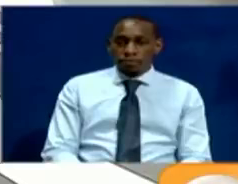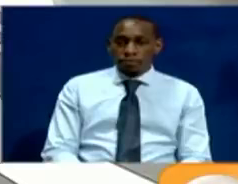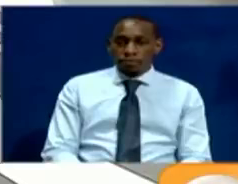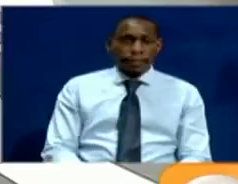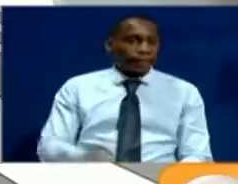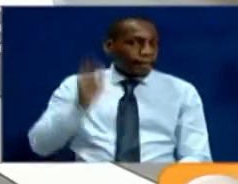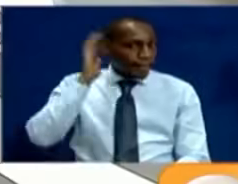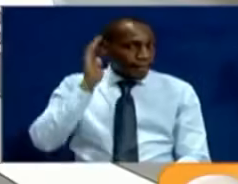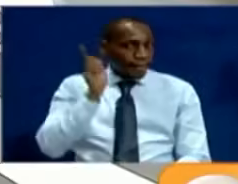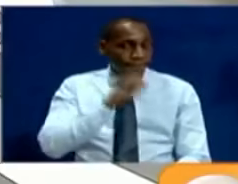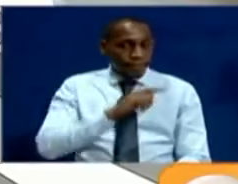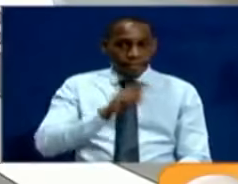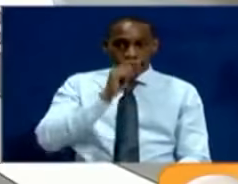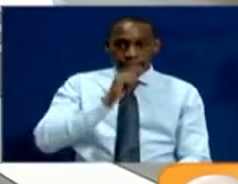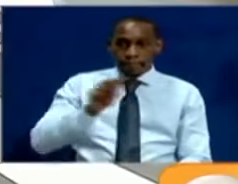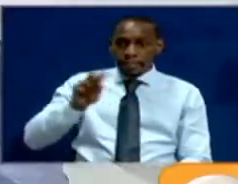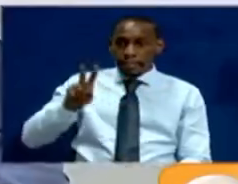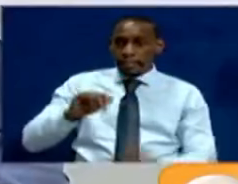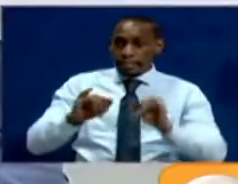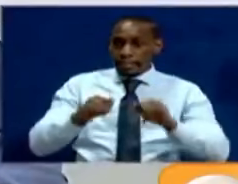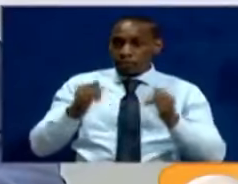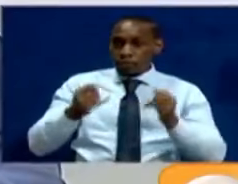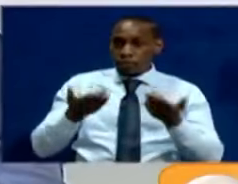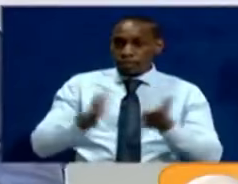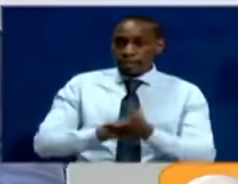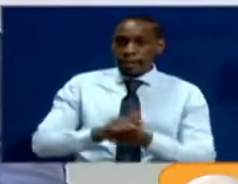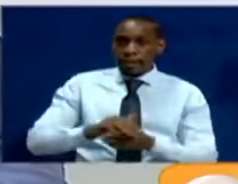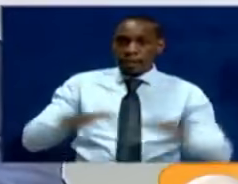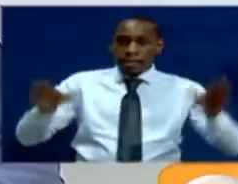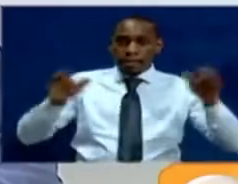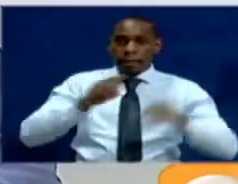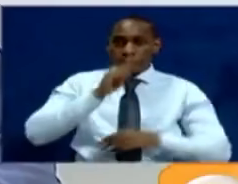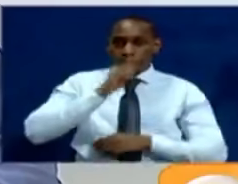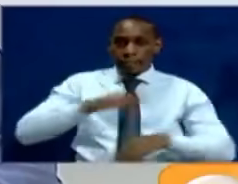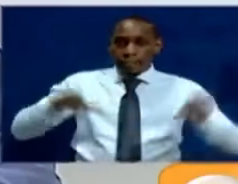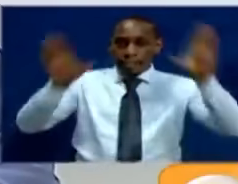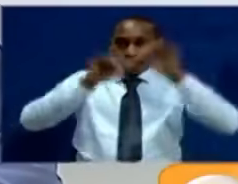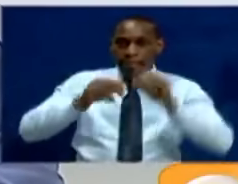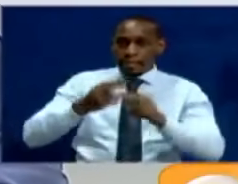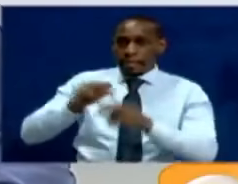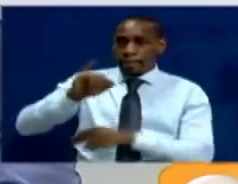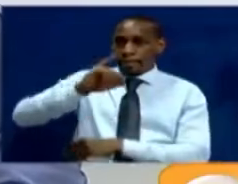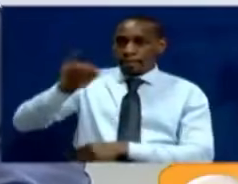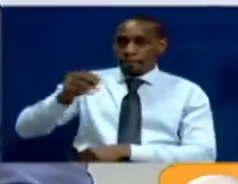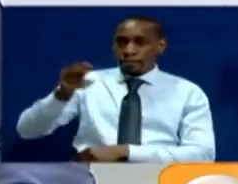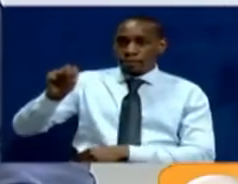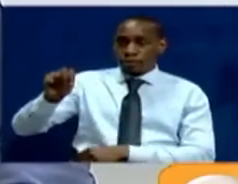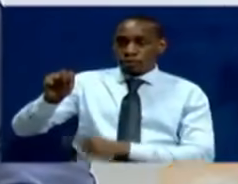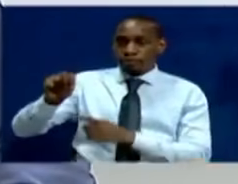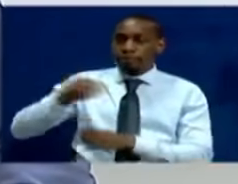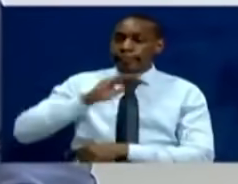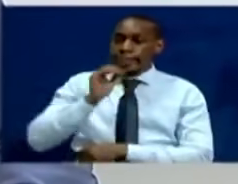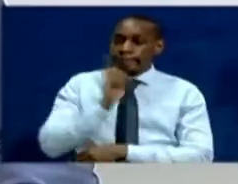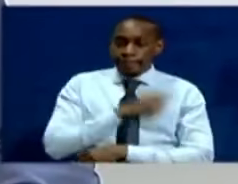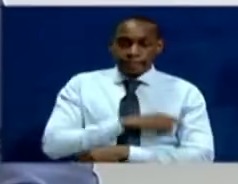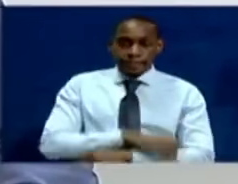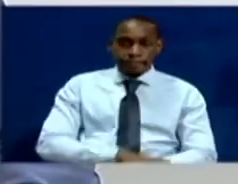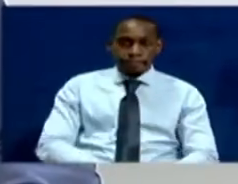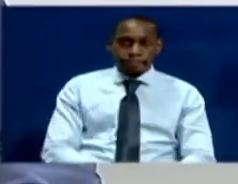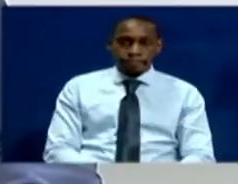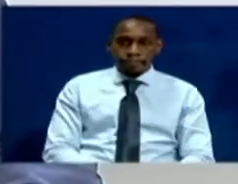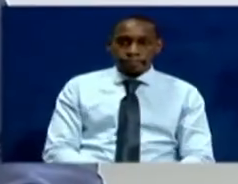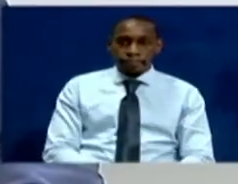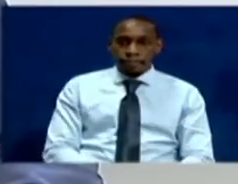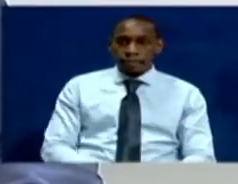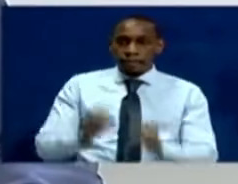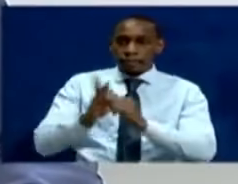You heard there from TBC in Tanzania. Breaking news. Tanzanian President John Pombe Magufuli is dead. There'll